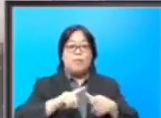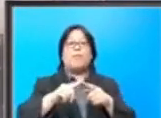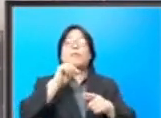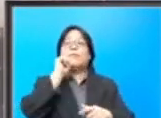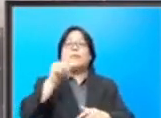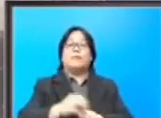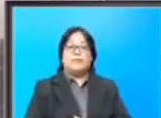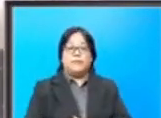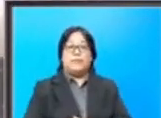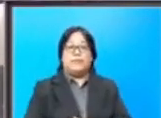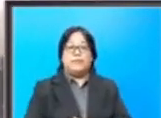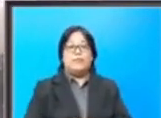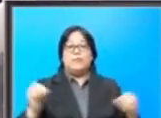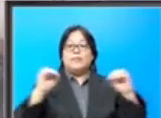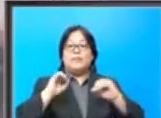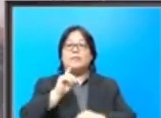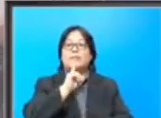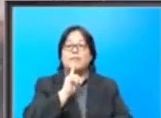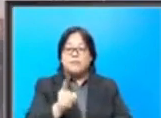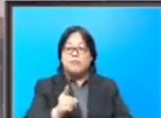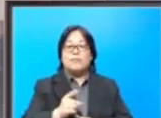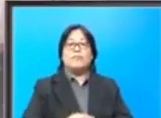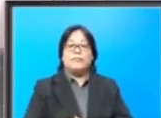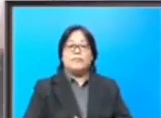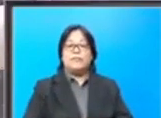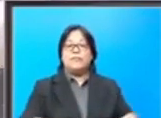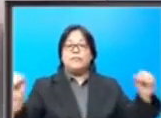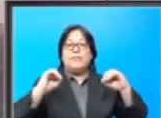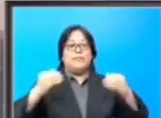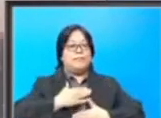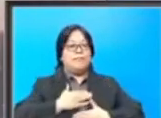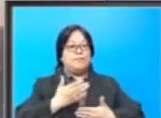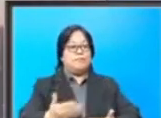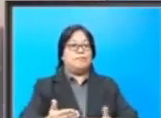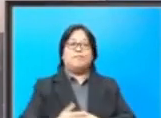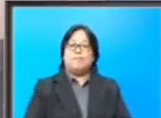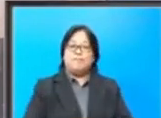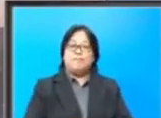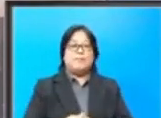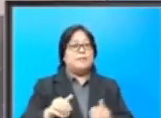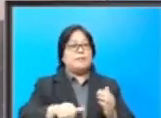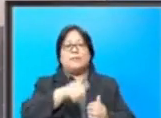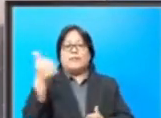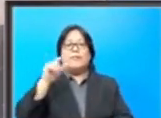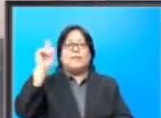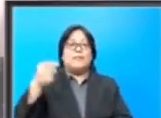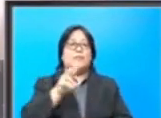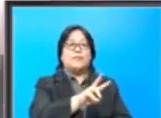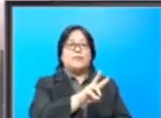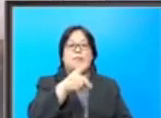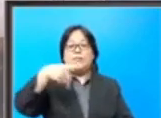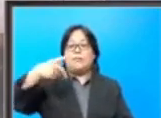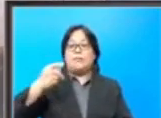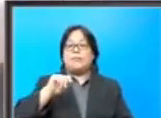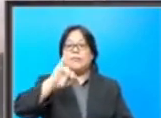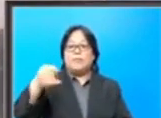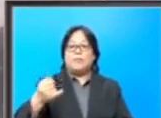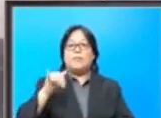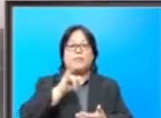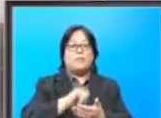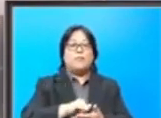tidak ada kepastian tidak ada komitmen selebihnya hanya untuk satu package yang